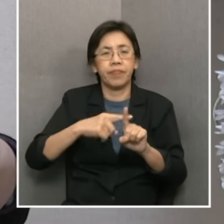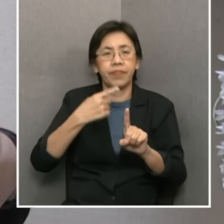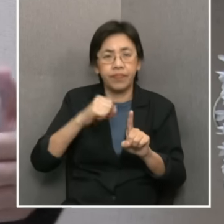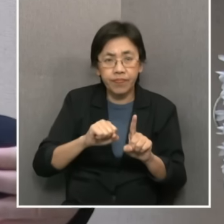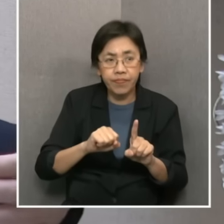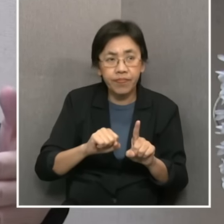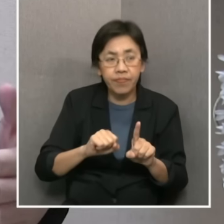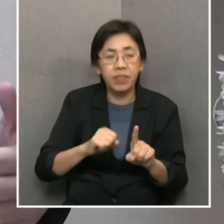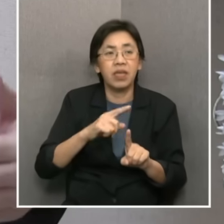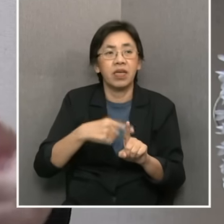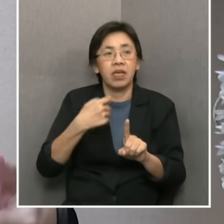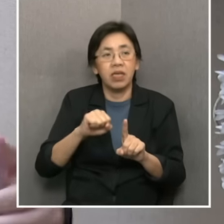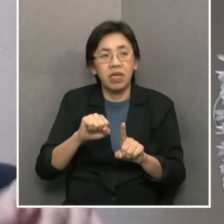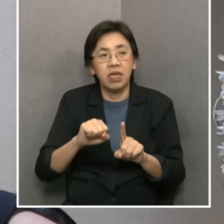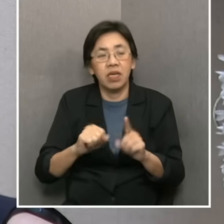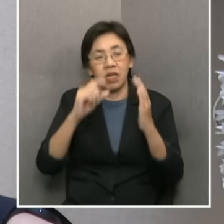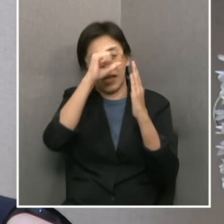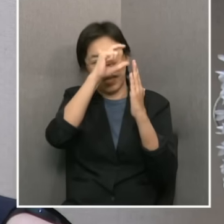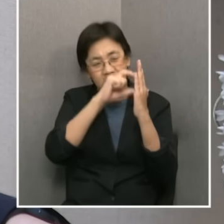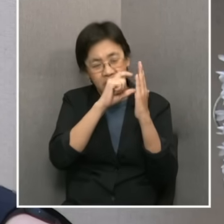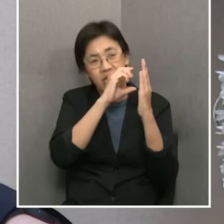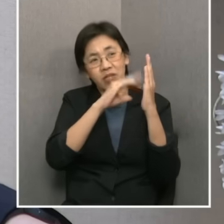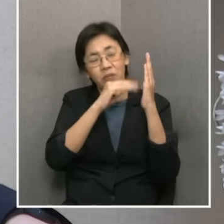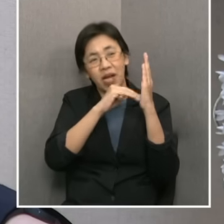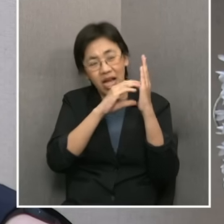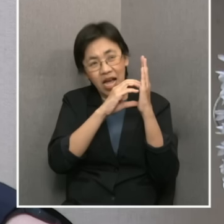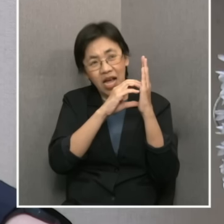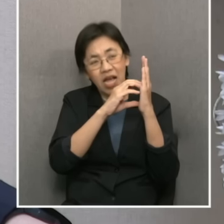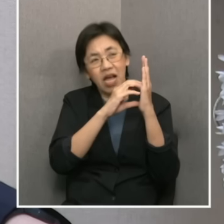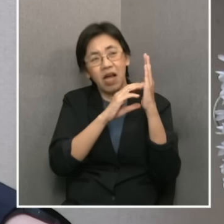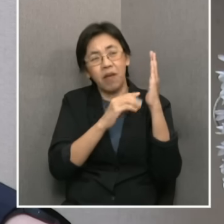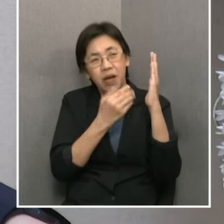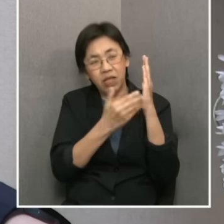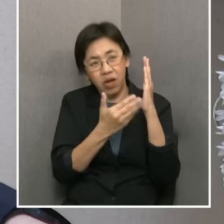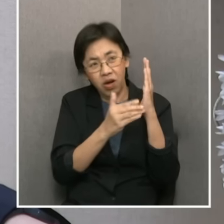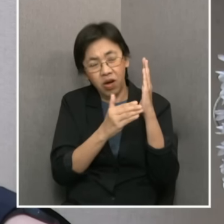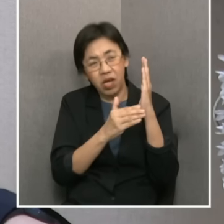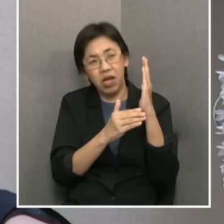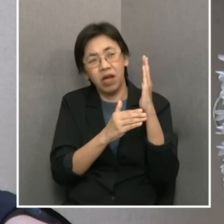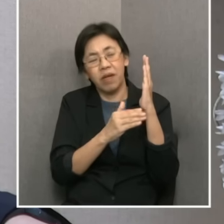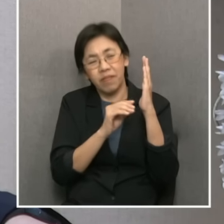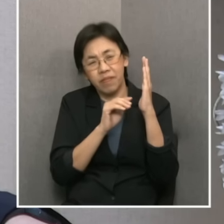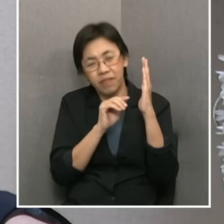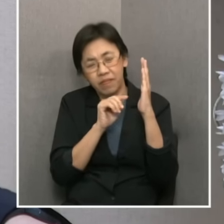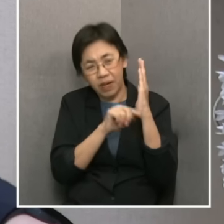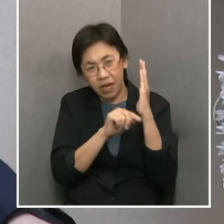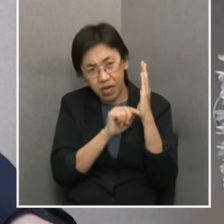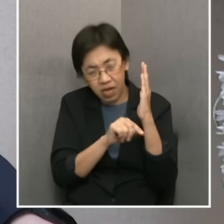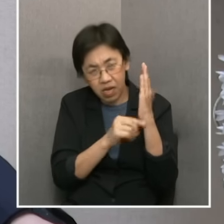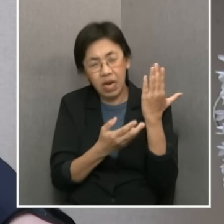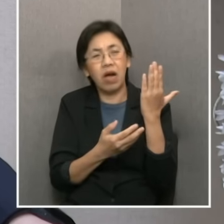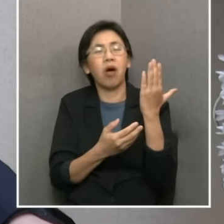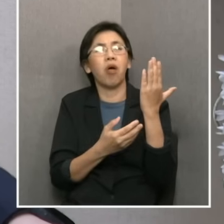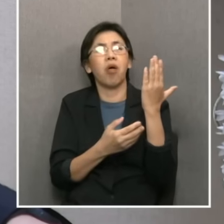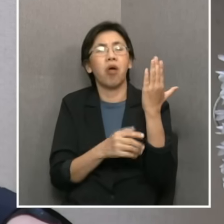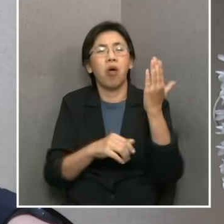นะฮะร่องฝนนี่มันเลื่อนลงมาอยู่ภาคกลางกับภาคตะวันออกแล้วนะภาคอีสานตอนใต้เพราะฉะนั้นมันก็ตกใต้เขื่อนนะ